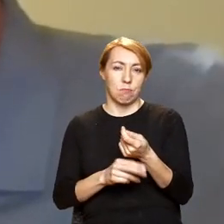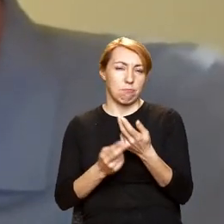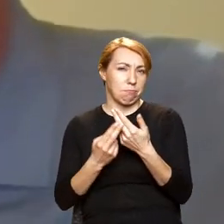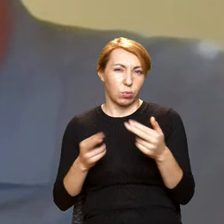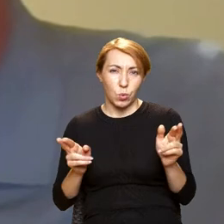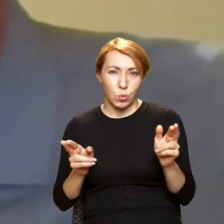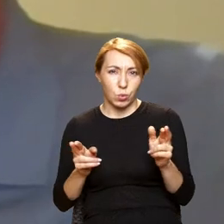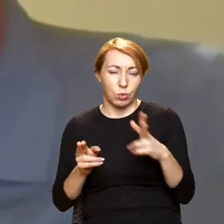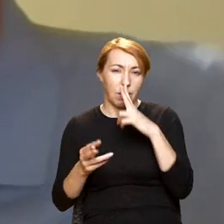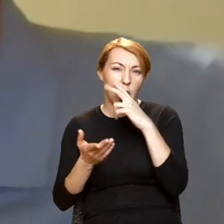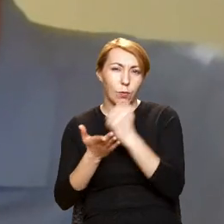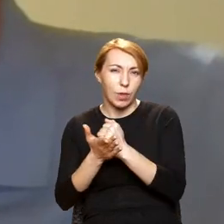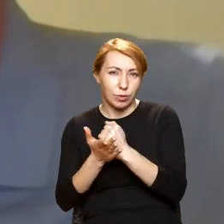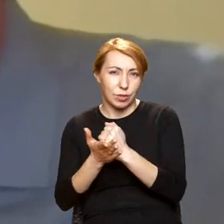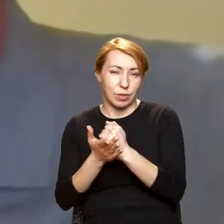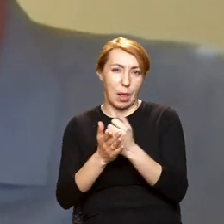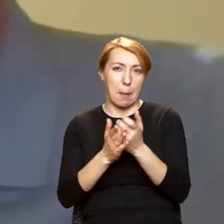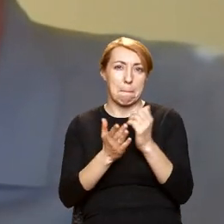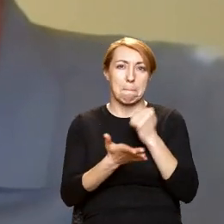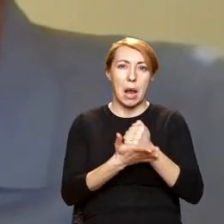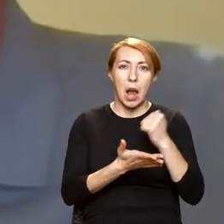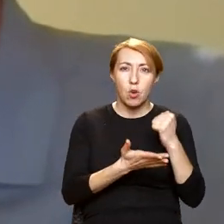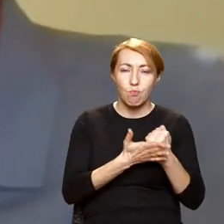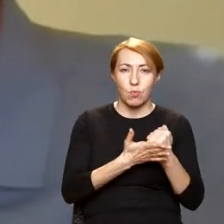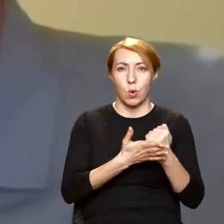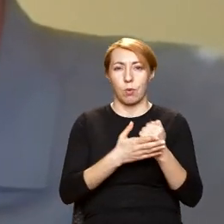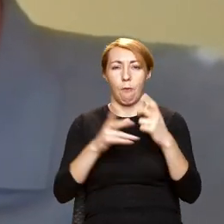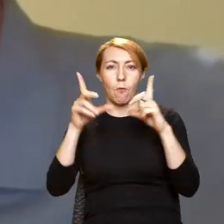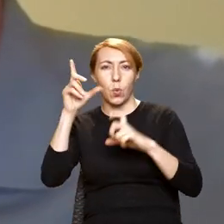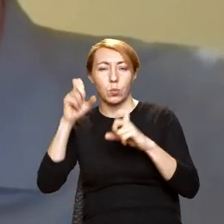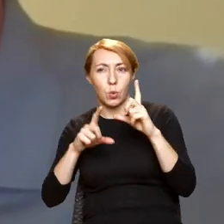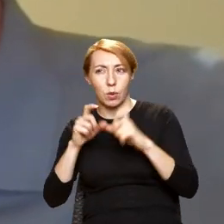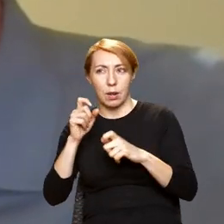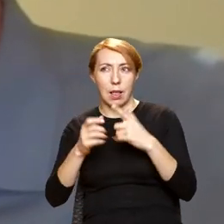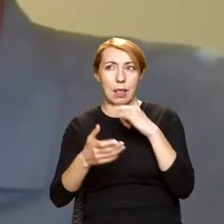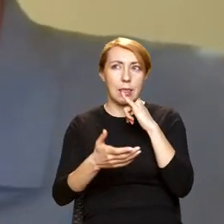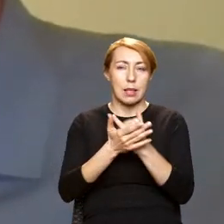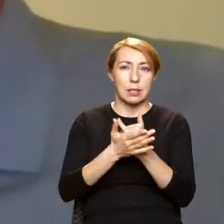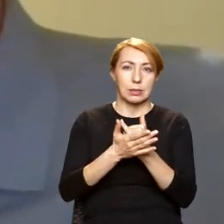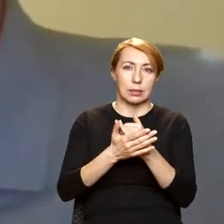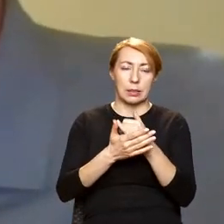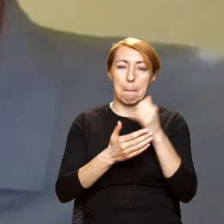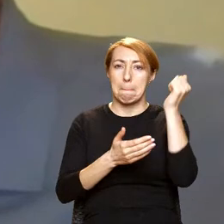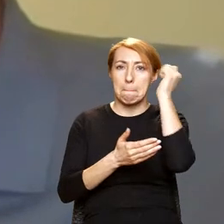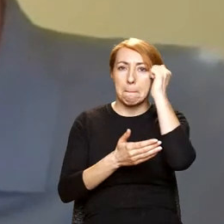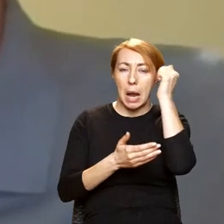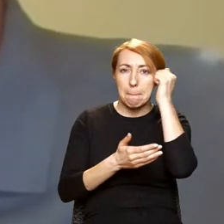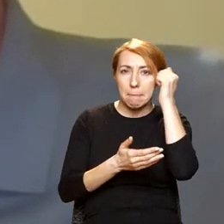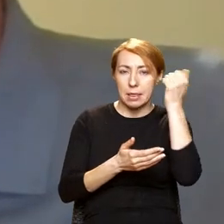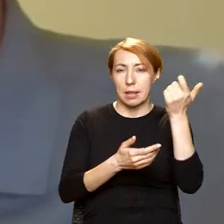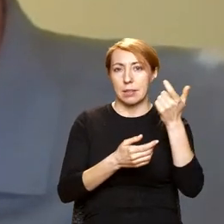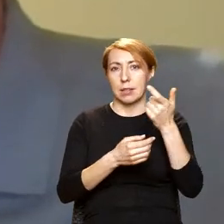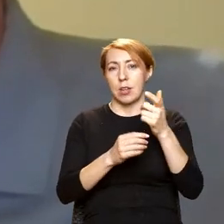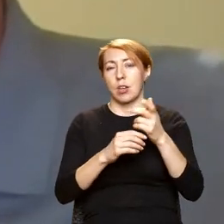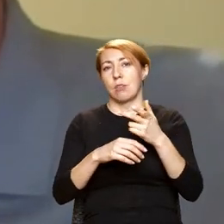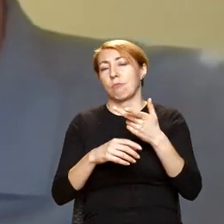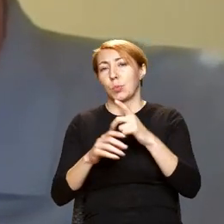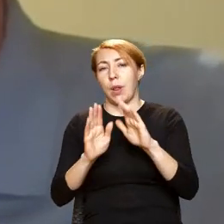różne zaświadczenia, paszporty, fotografie, listy, pamiętniki, dzieła literackie